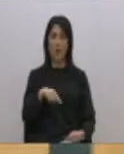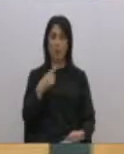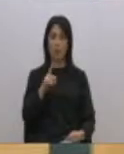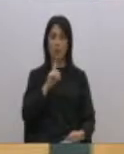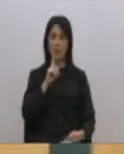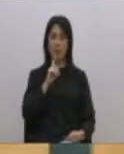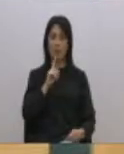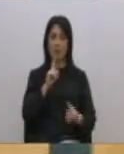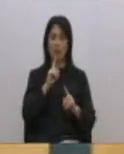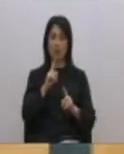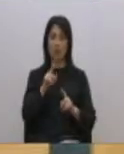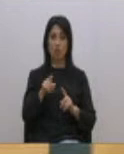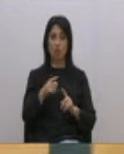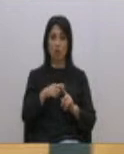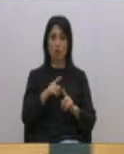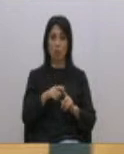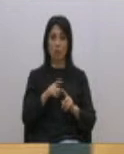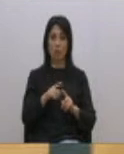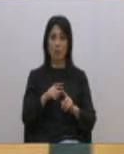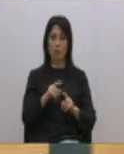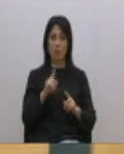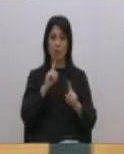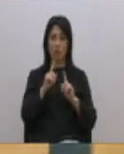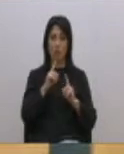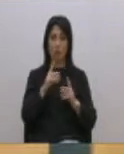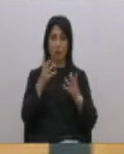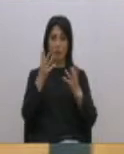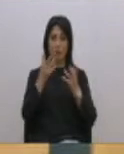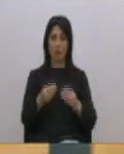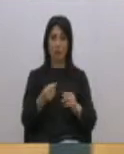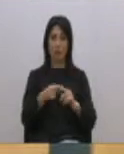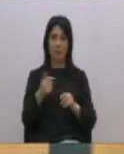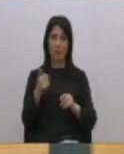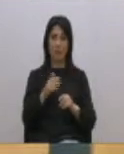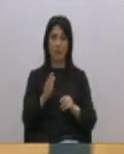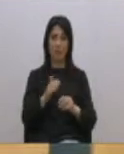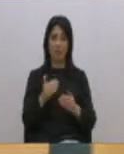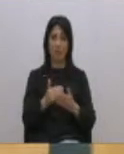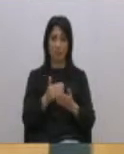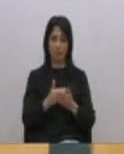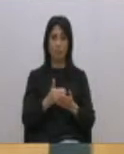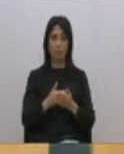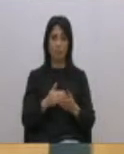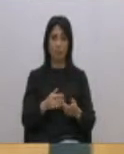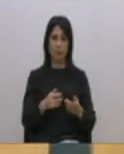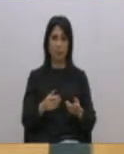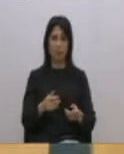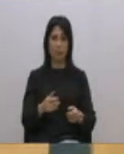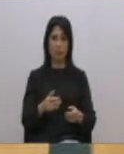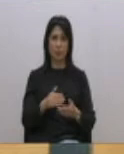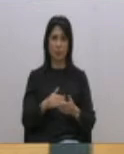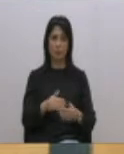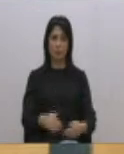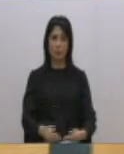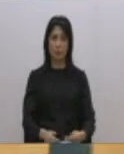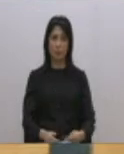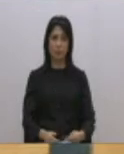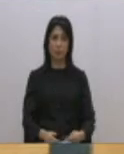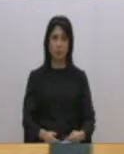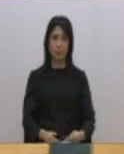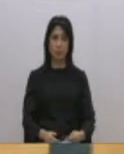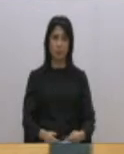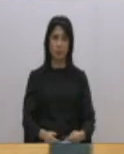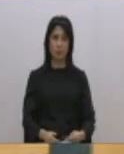სესიის პლენარული სხდომების დღეებში და არა კვირაში. კი ბატონო, დანარჩენი უცვლელად.